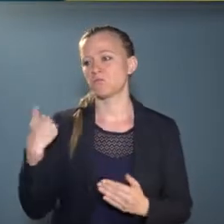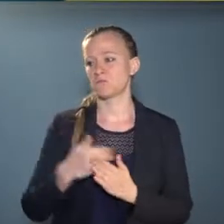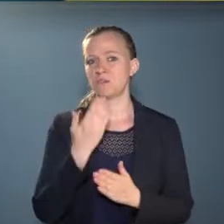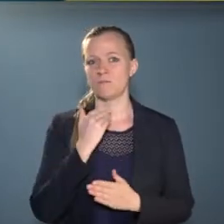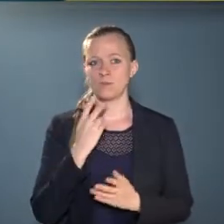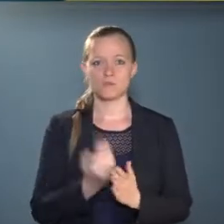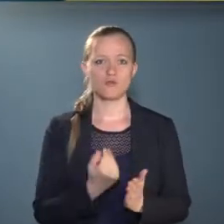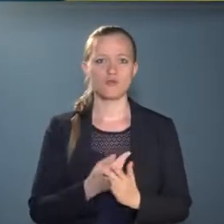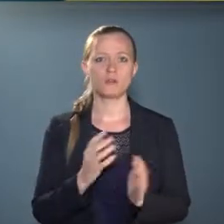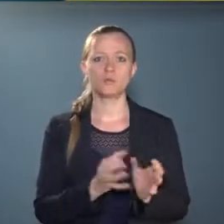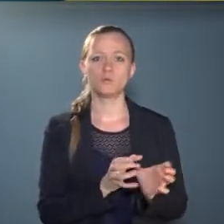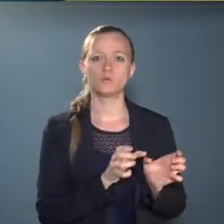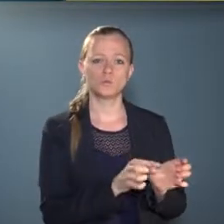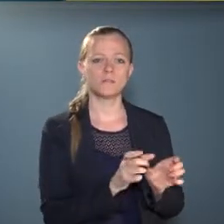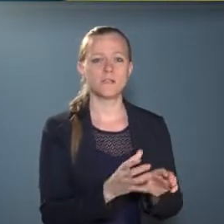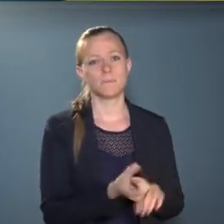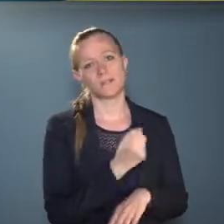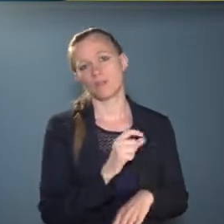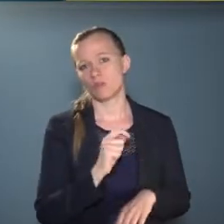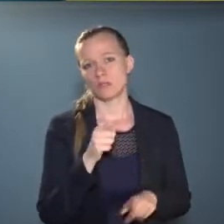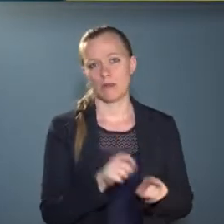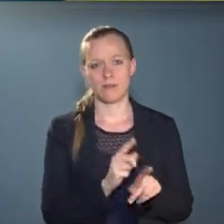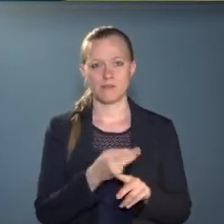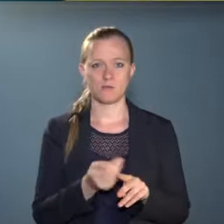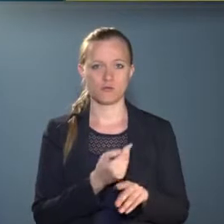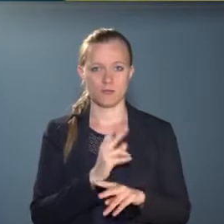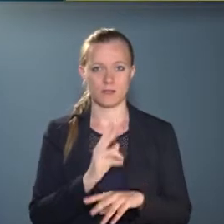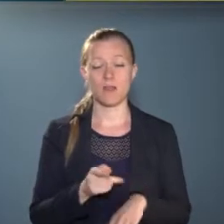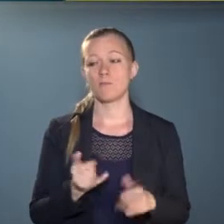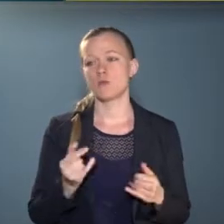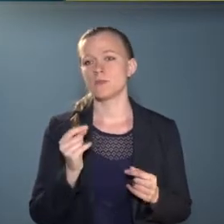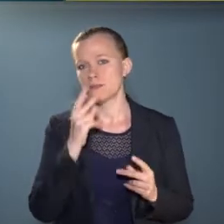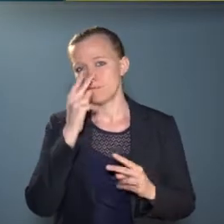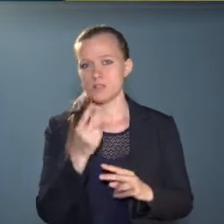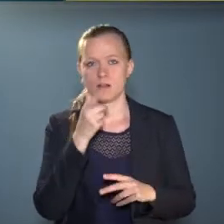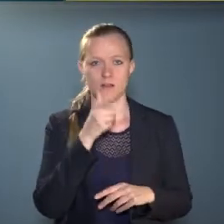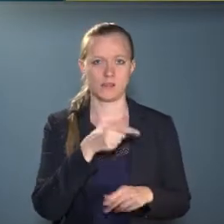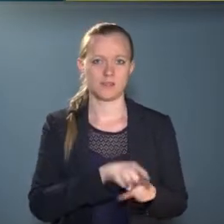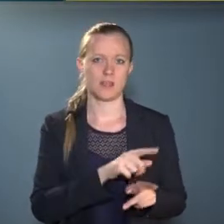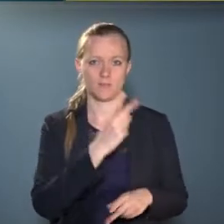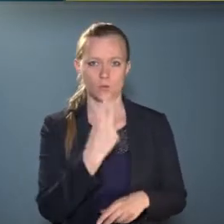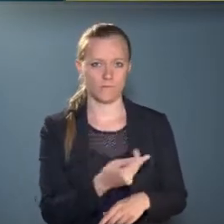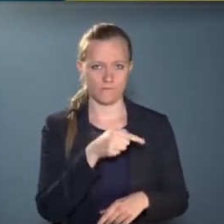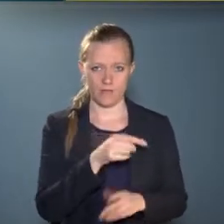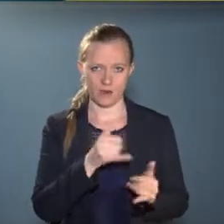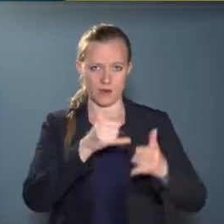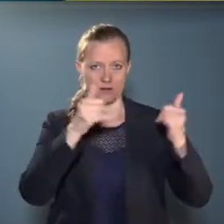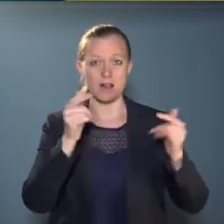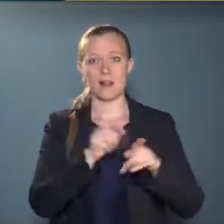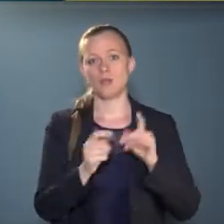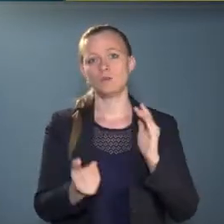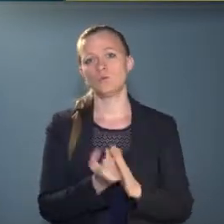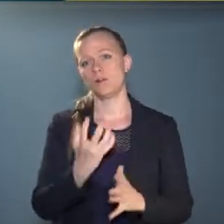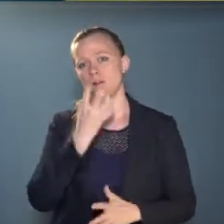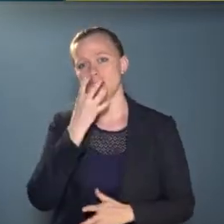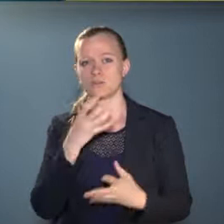hiszen egy túszmentési feladatnál ritkábban jön elő egy ilyen képesség. Egy picit majd most erre figyelni fogunk, és lehet, hogy egy új légzőkészülékkel,